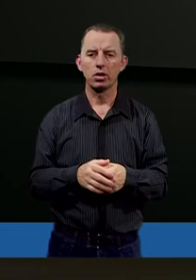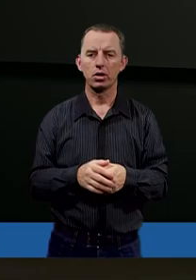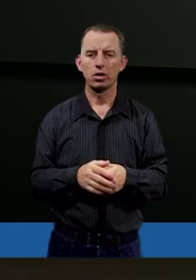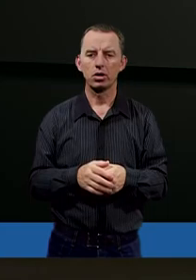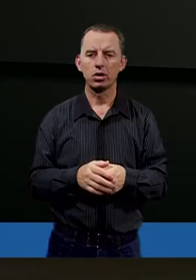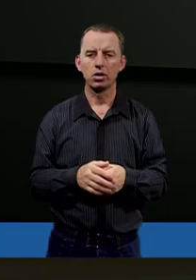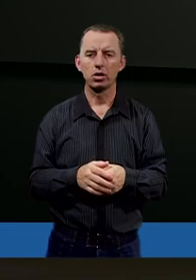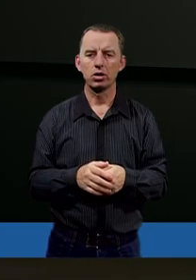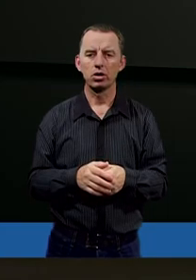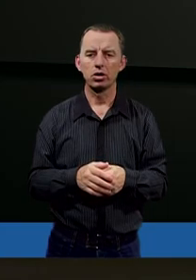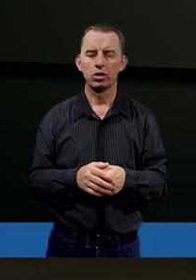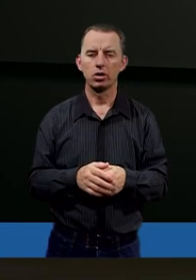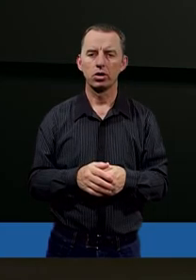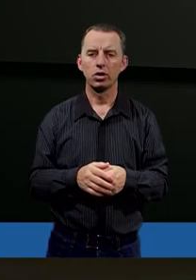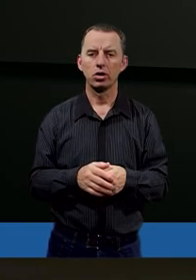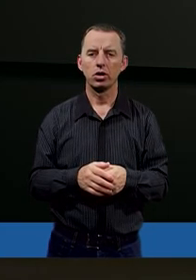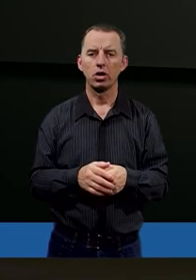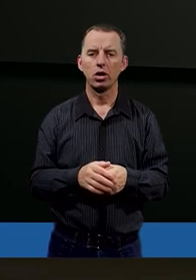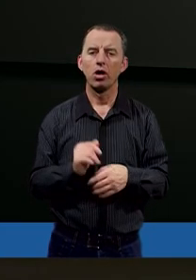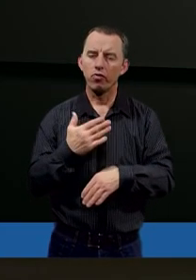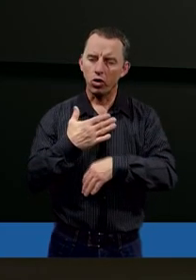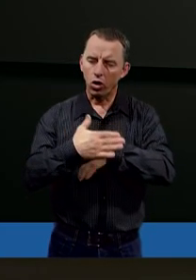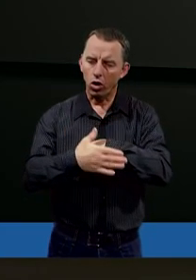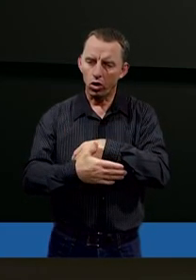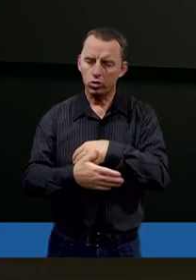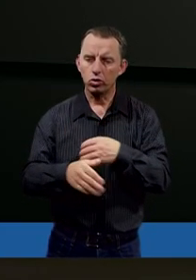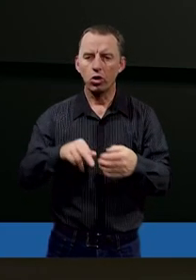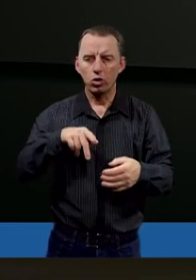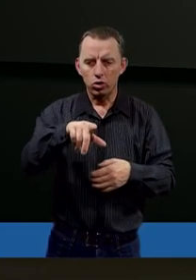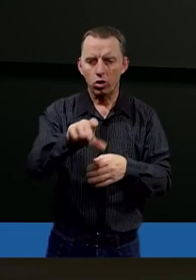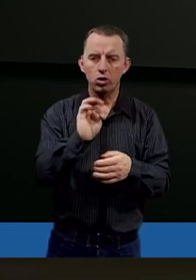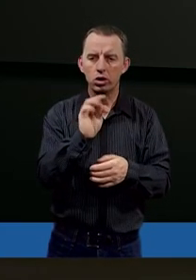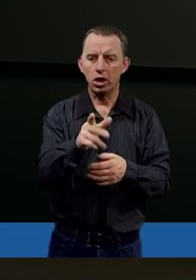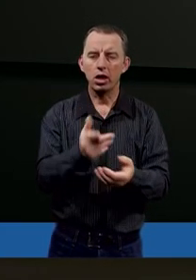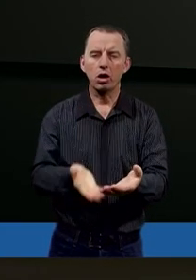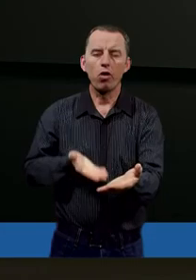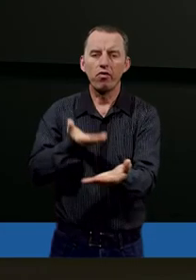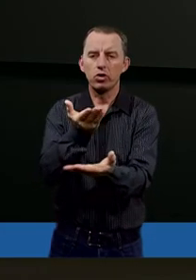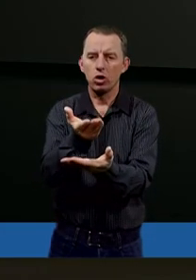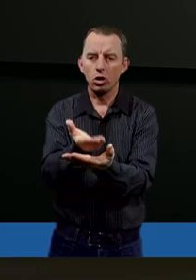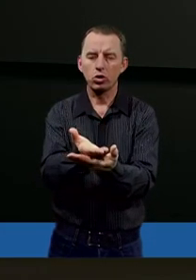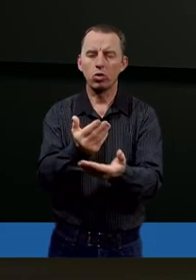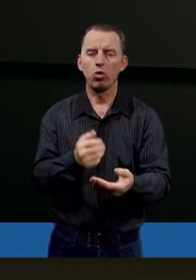I w końcu dochodzi do takiego wniosku.